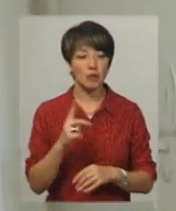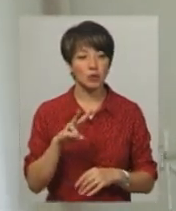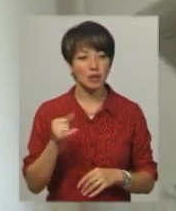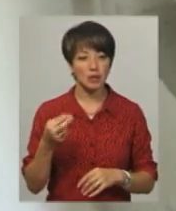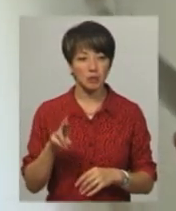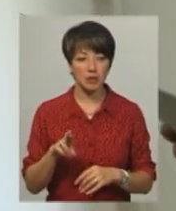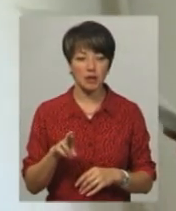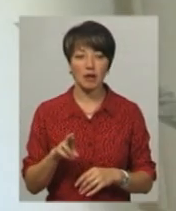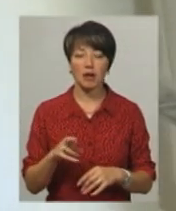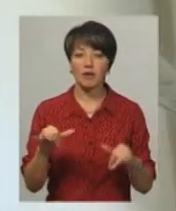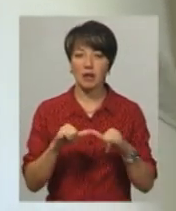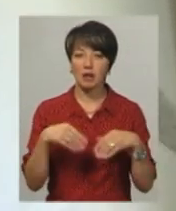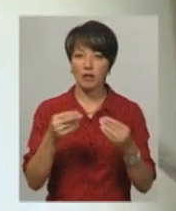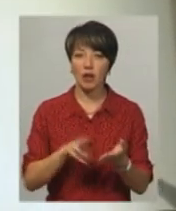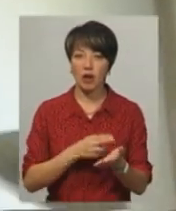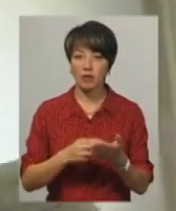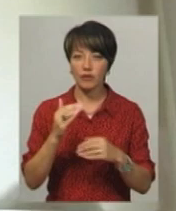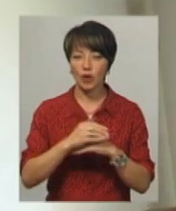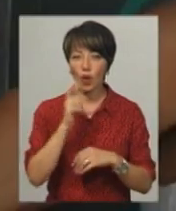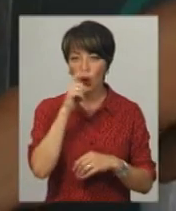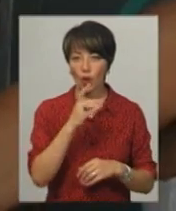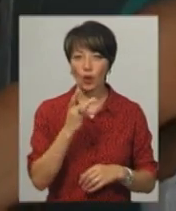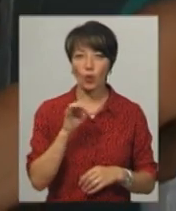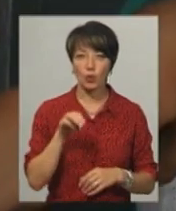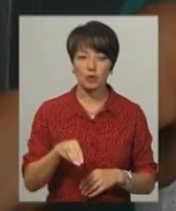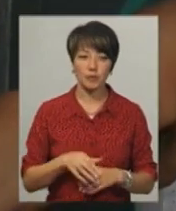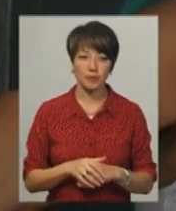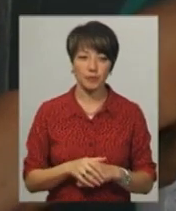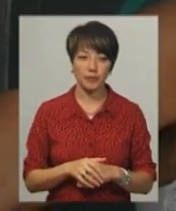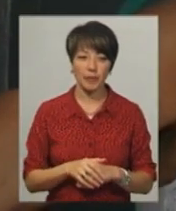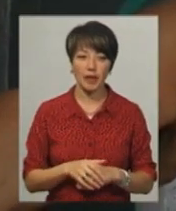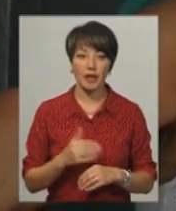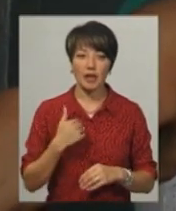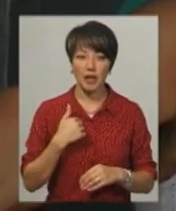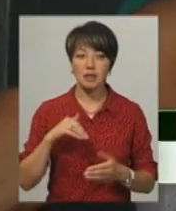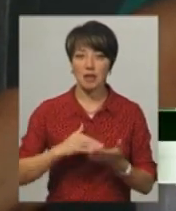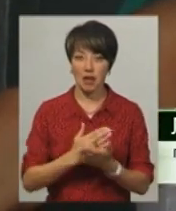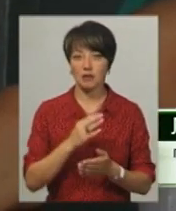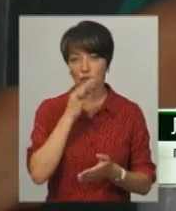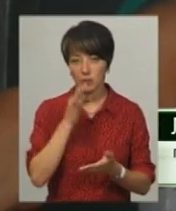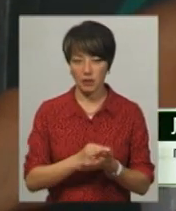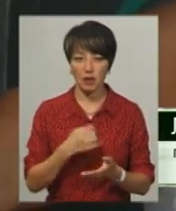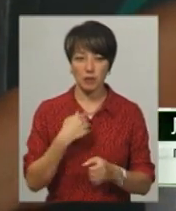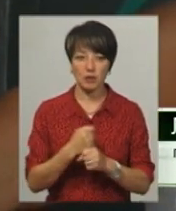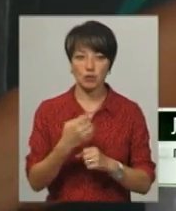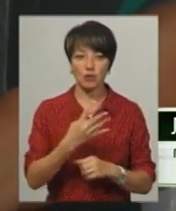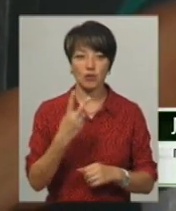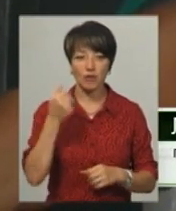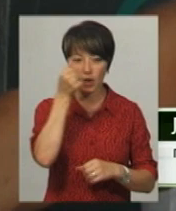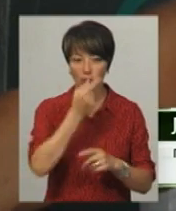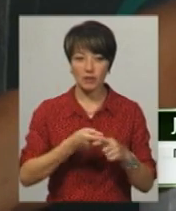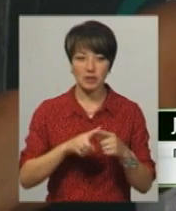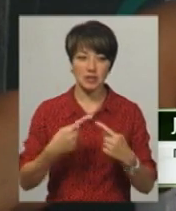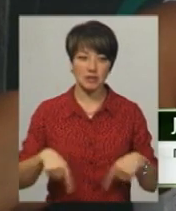В їдальні давали кашу, а на підвечірок – йогурт. А я за качество. Я за якість відповідаю. Тим паче, що я відпрацювала 42 роки в цій